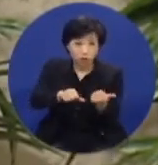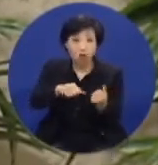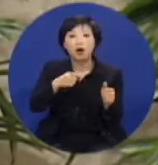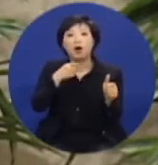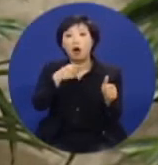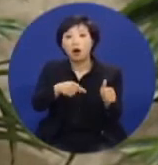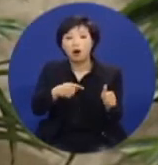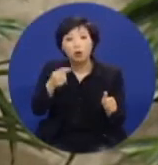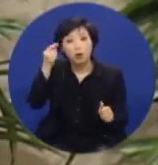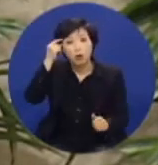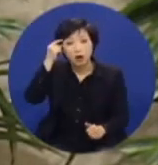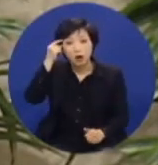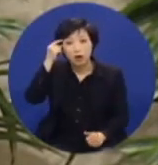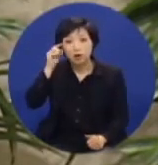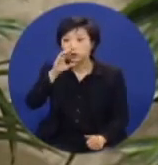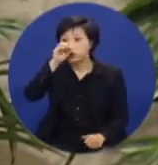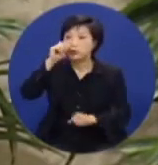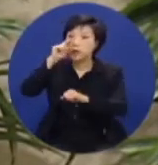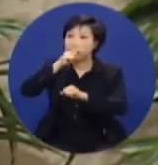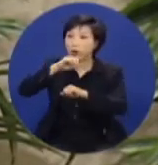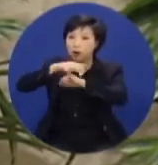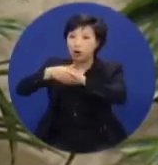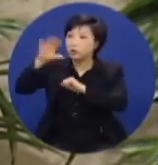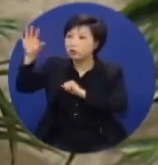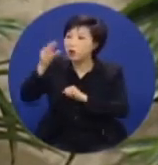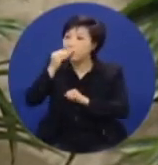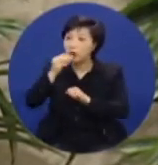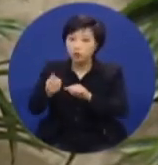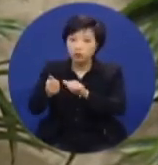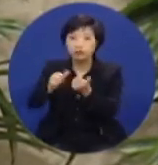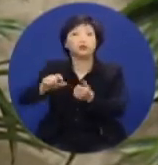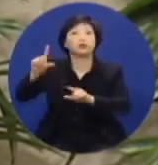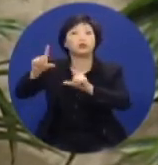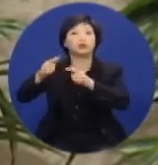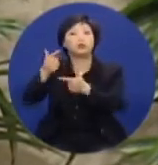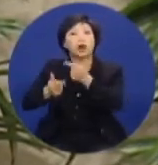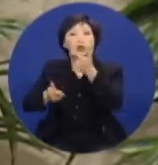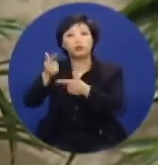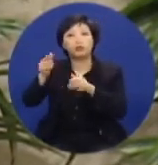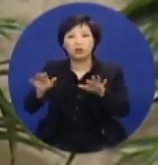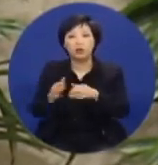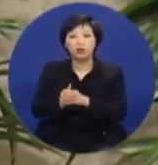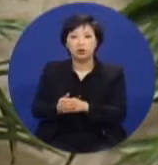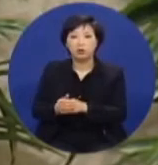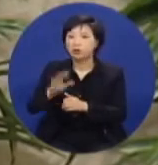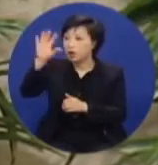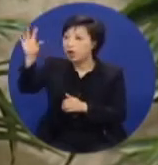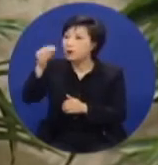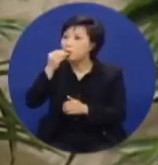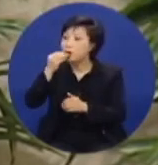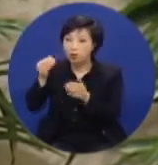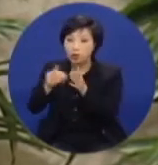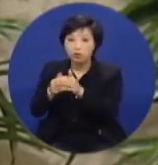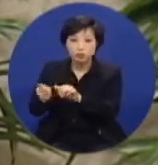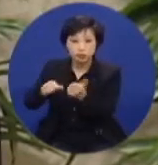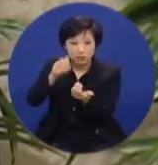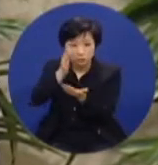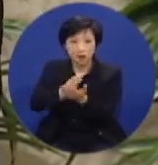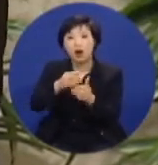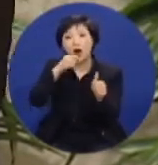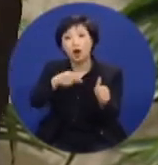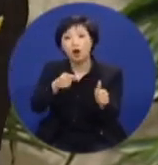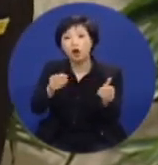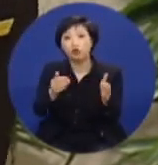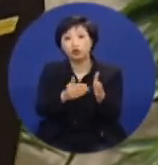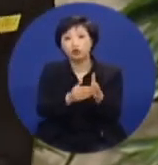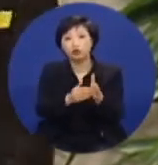왜 선악과는 머금은 힘은 나누 이기 때문에 먹으면 짓지 말라고 1루 중 뭐요 어 죽지